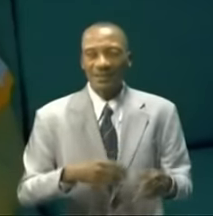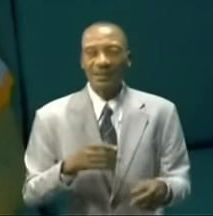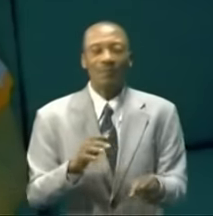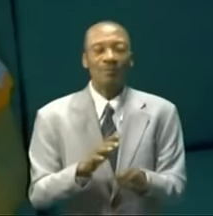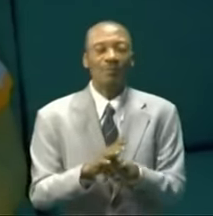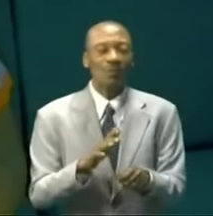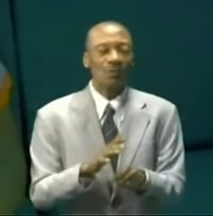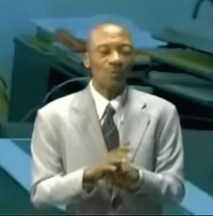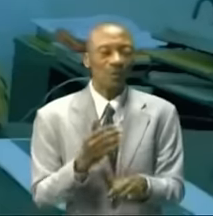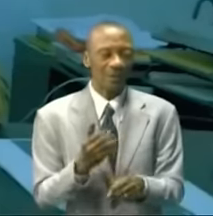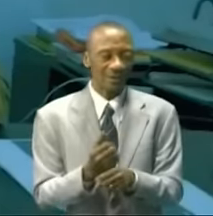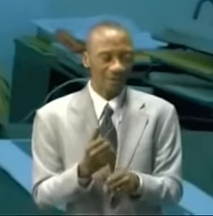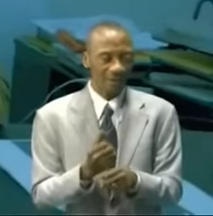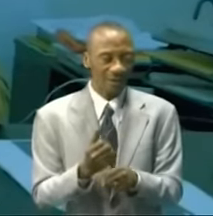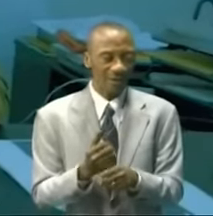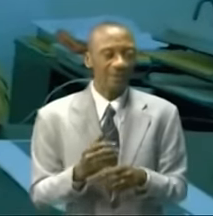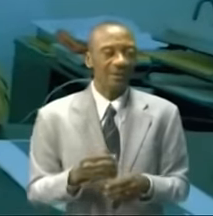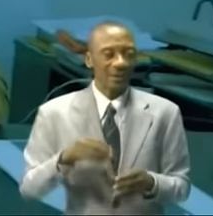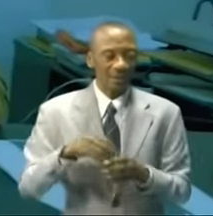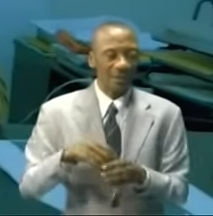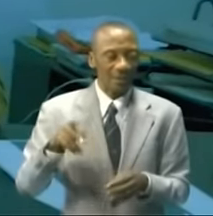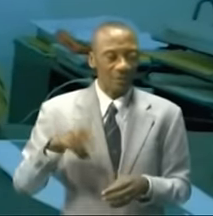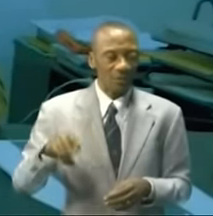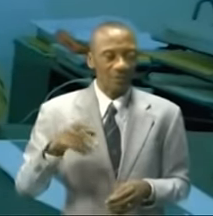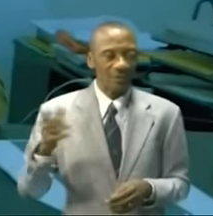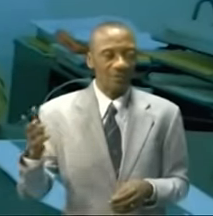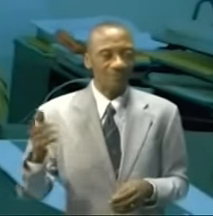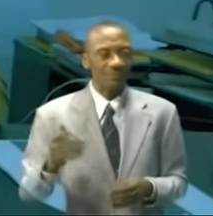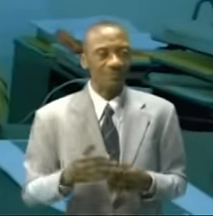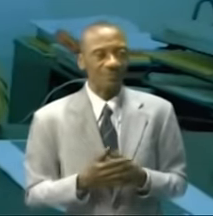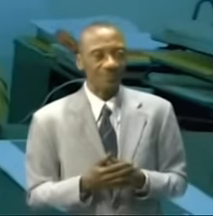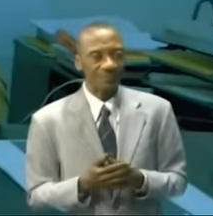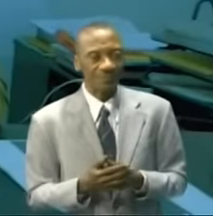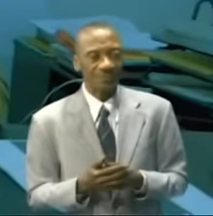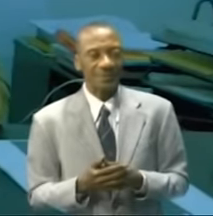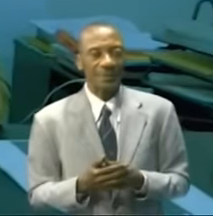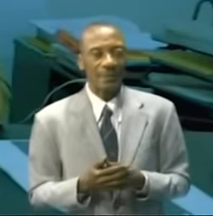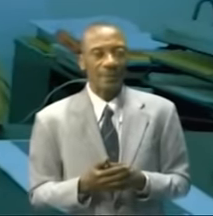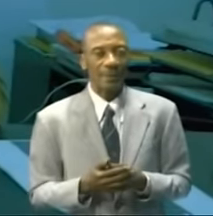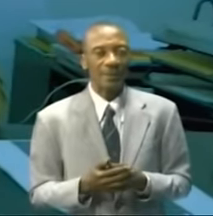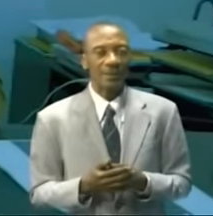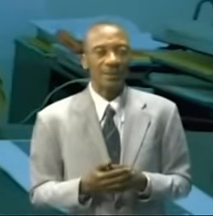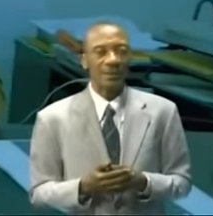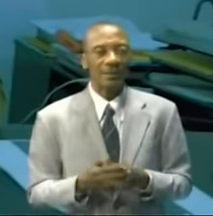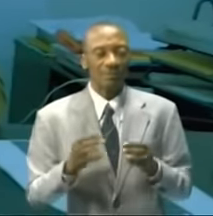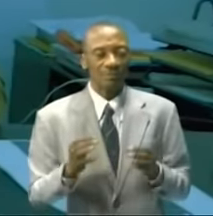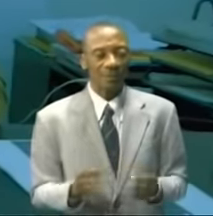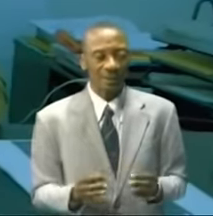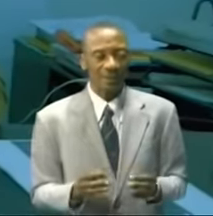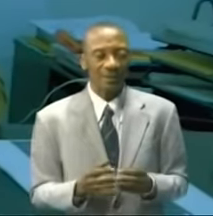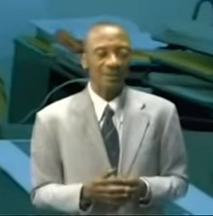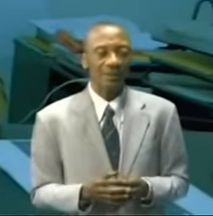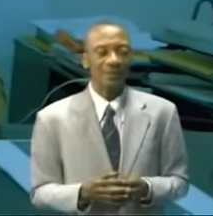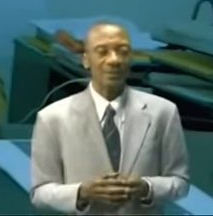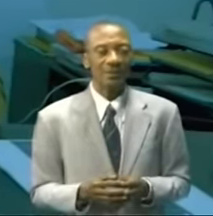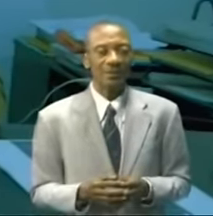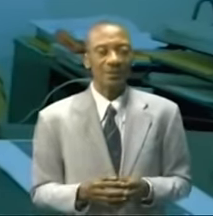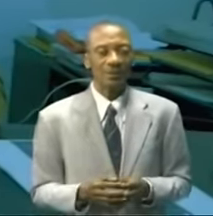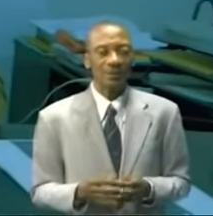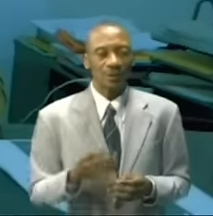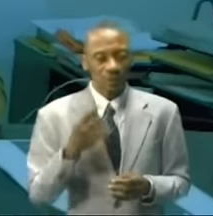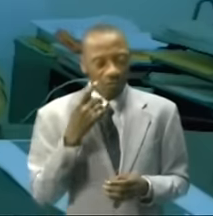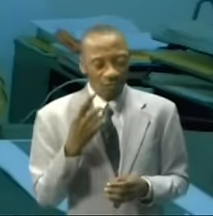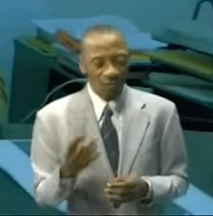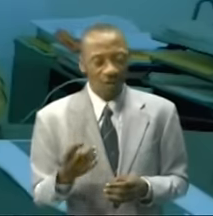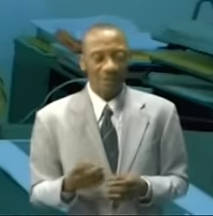prévisions budgétaires. C'est-à-dire, il y a de la rigueur dans ça. Mais pourquoi cela ne se fait pas au niveau